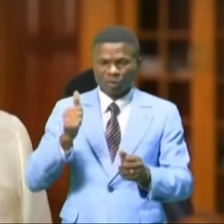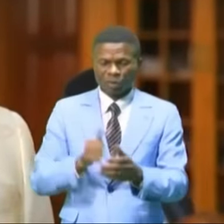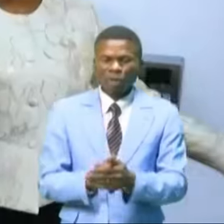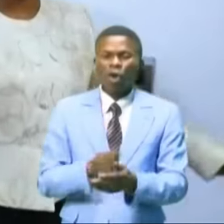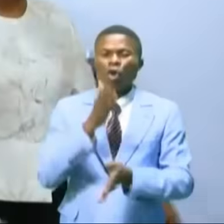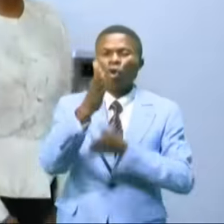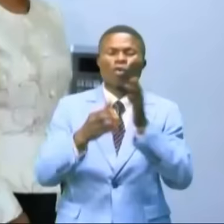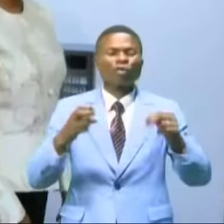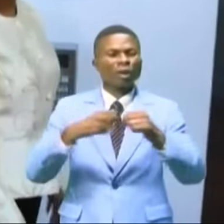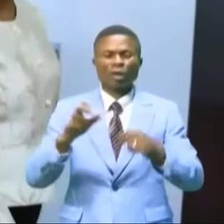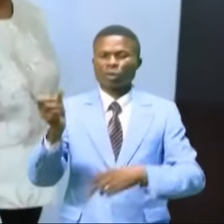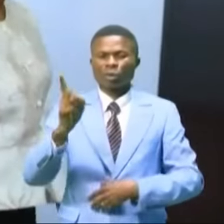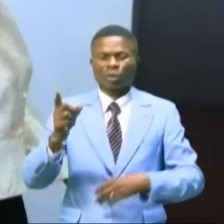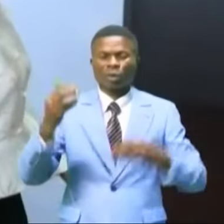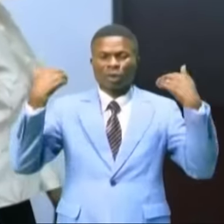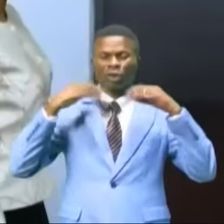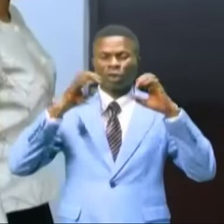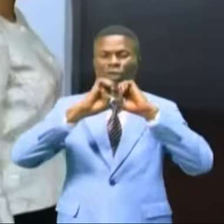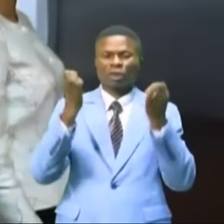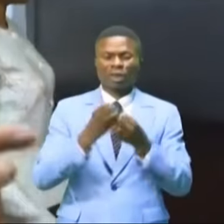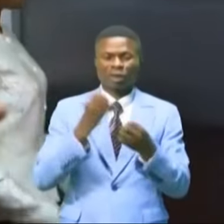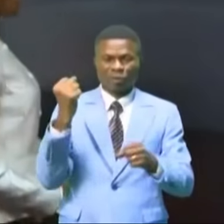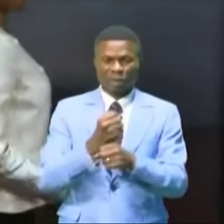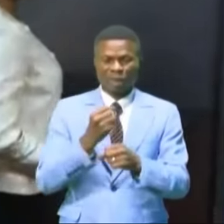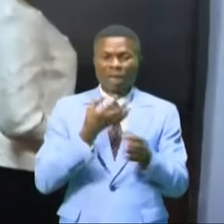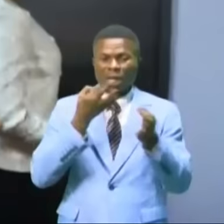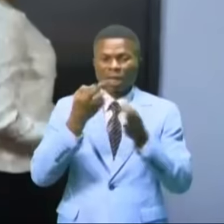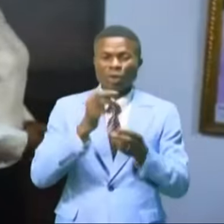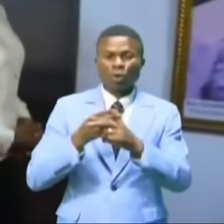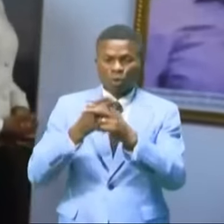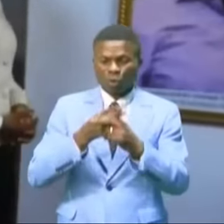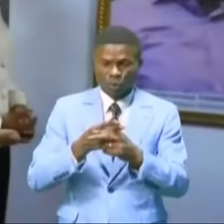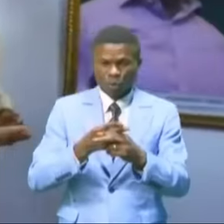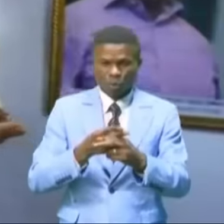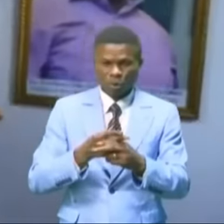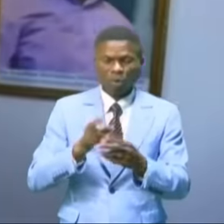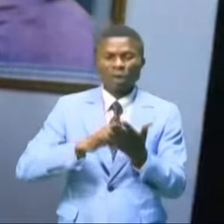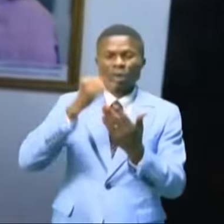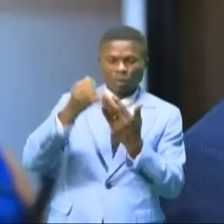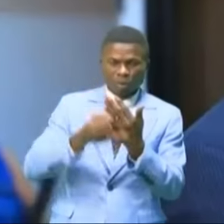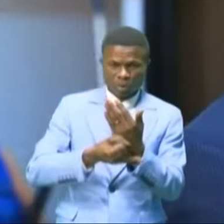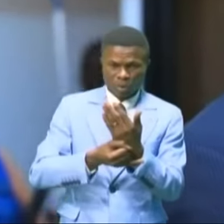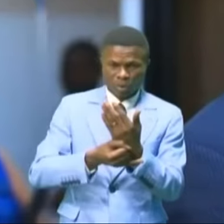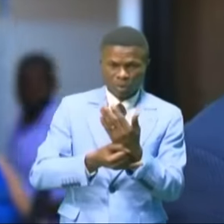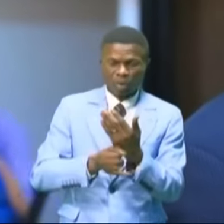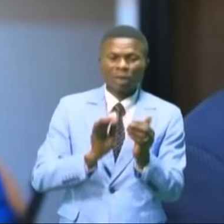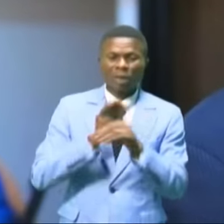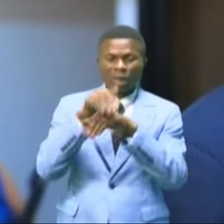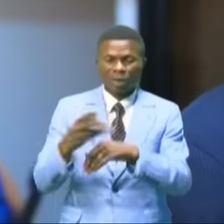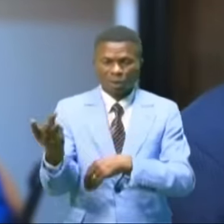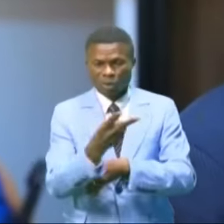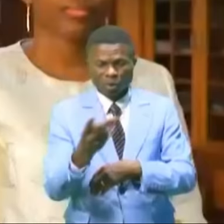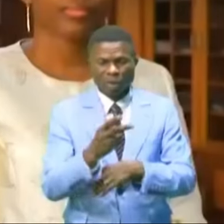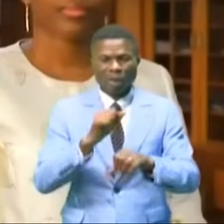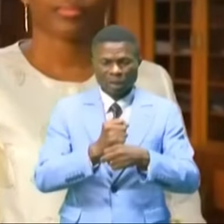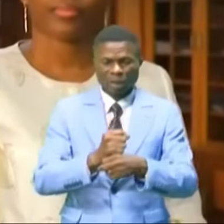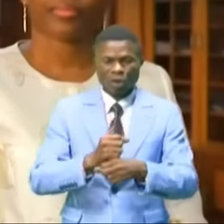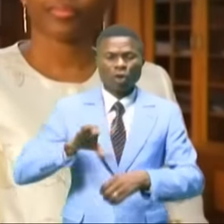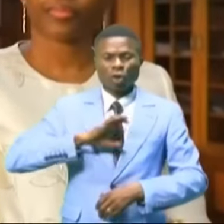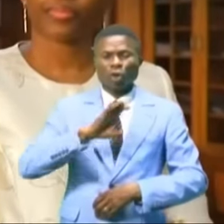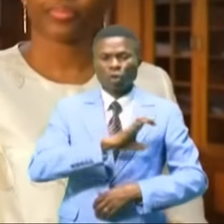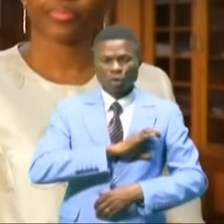frauduleux. Les deux chefs d'entreprise ont aussi parlé du contrôle et suivi des projets, d'où leur engagement de mettre sur pied une